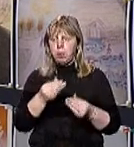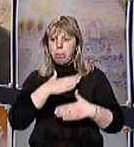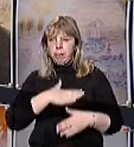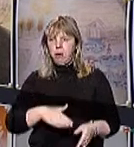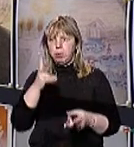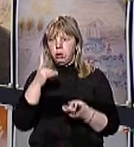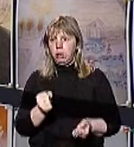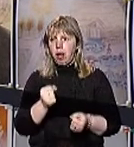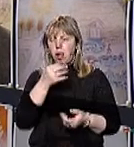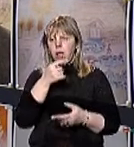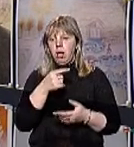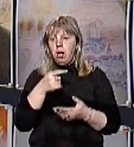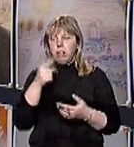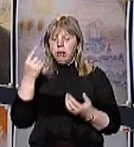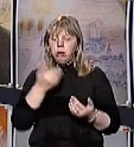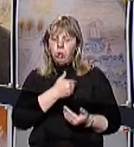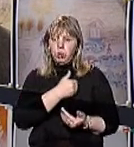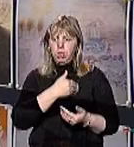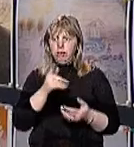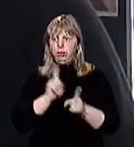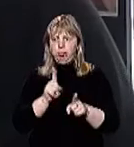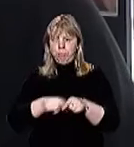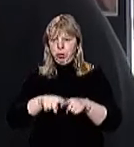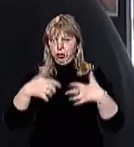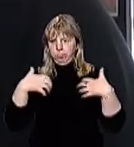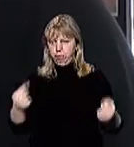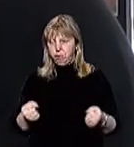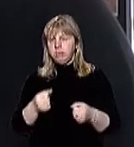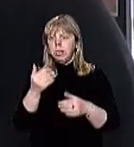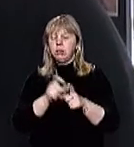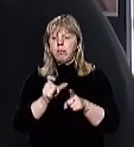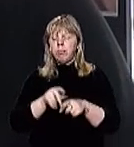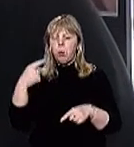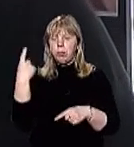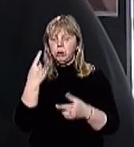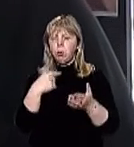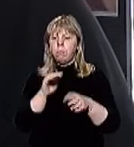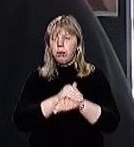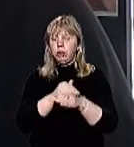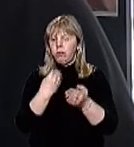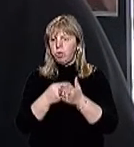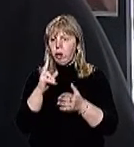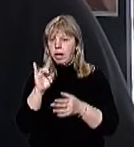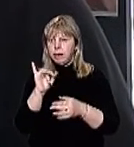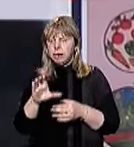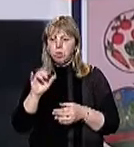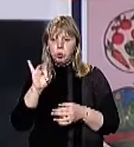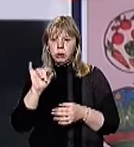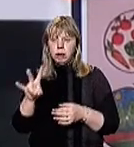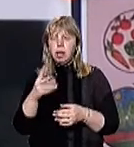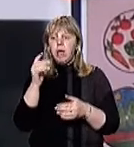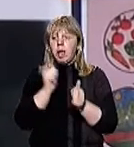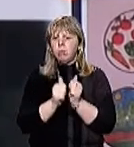на відповідні намагання, чим пошвидше виздоровіти. За словами директора обласного благодійного фонду «Карітас» Мирослава Русина,